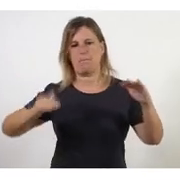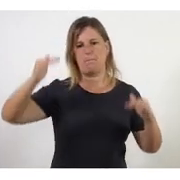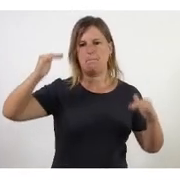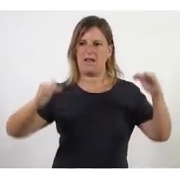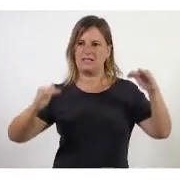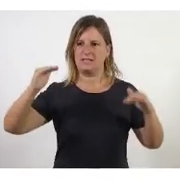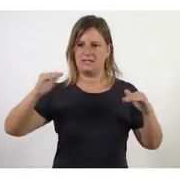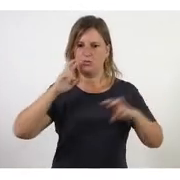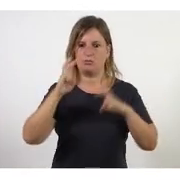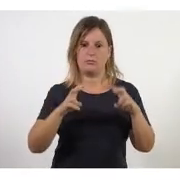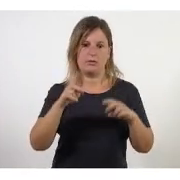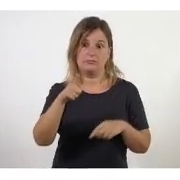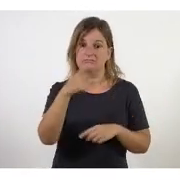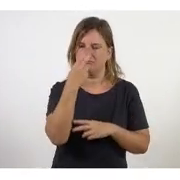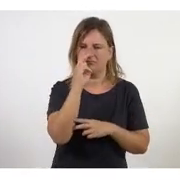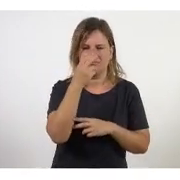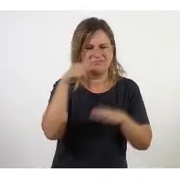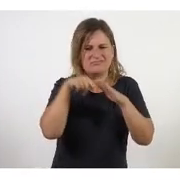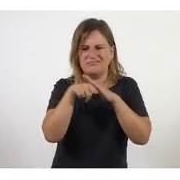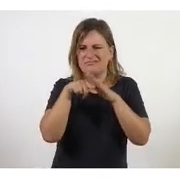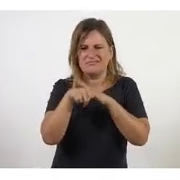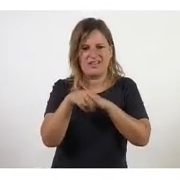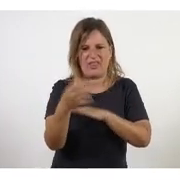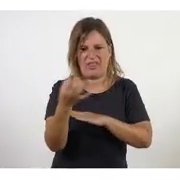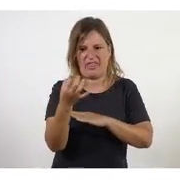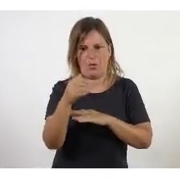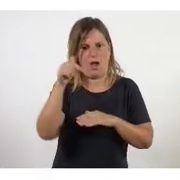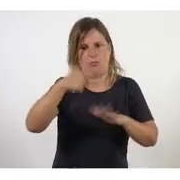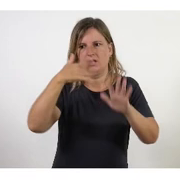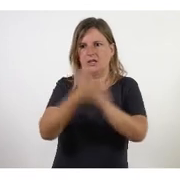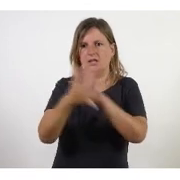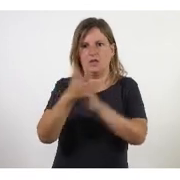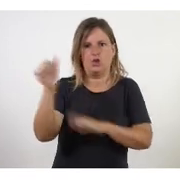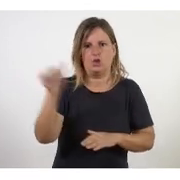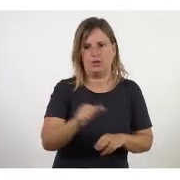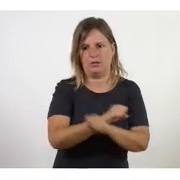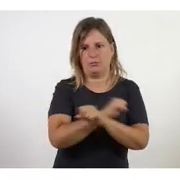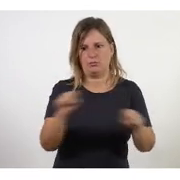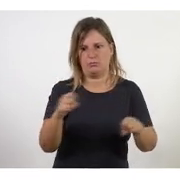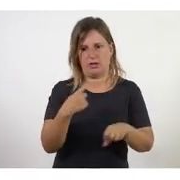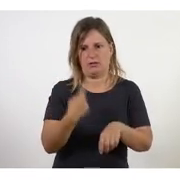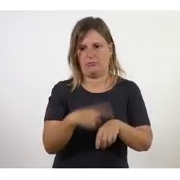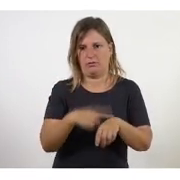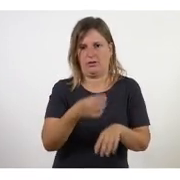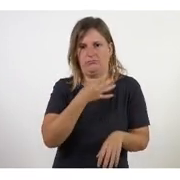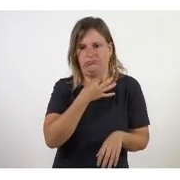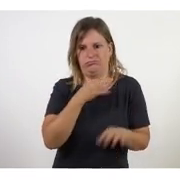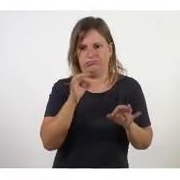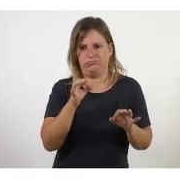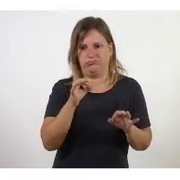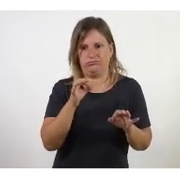descobrir que en una sessió com aquesta... Deixo que no ho faré perquè llavors desbordaríem, no? capacitat